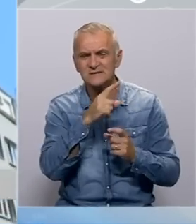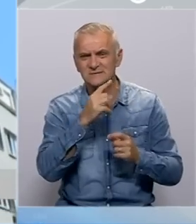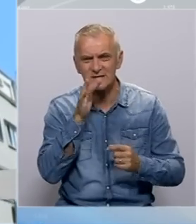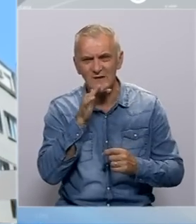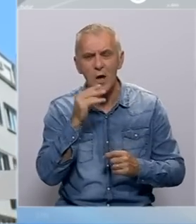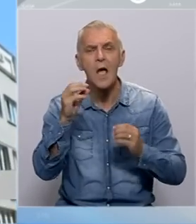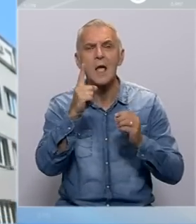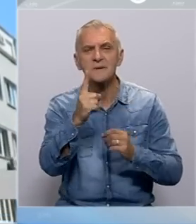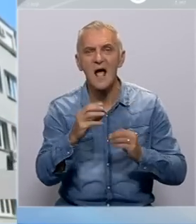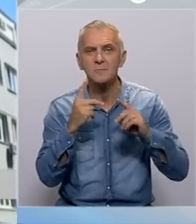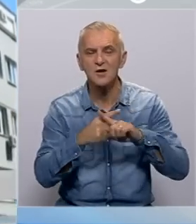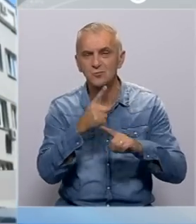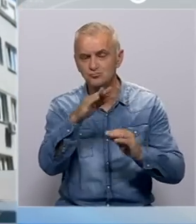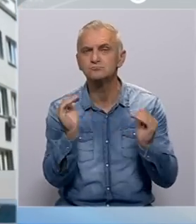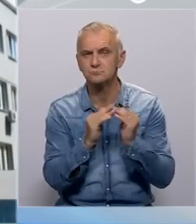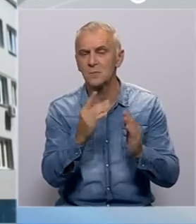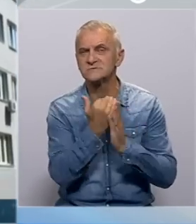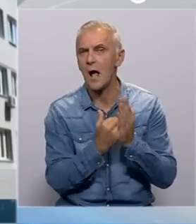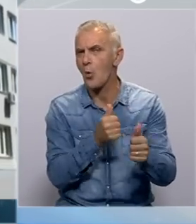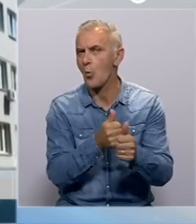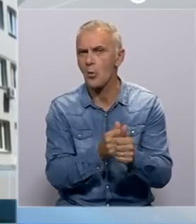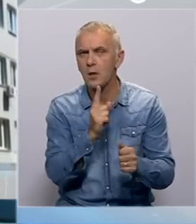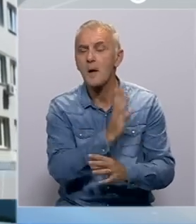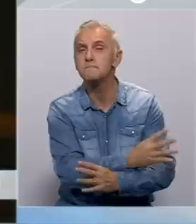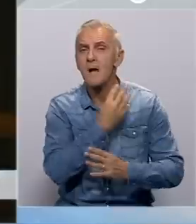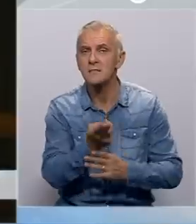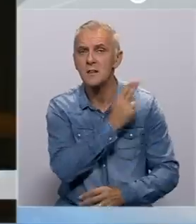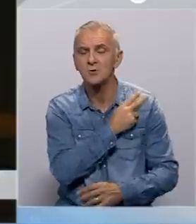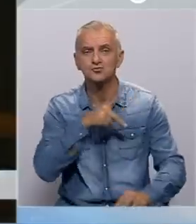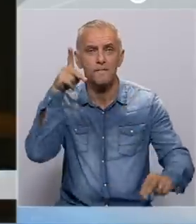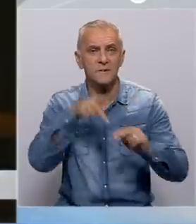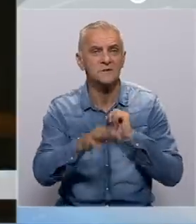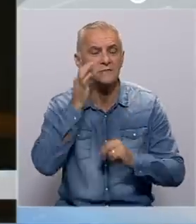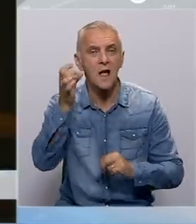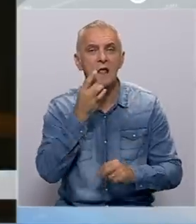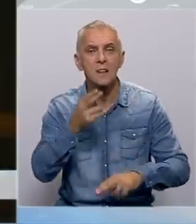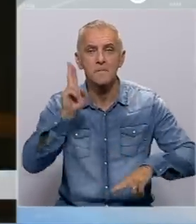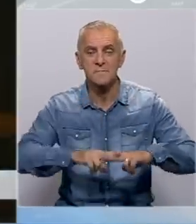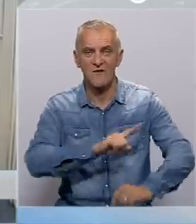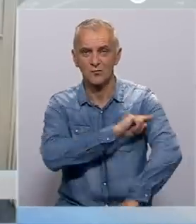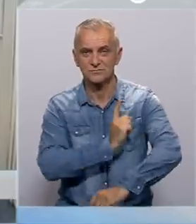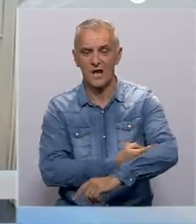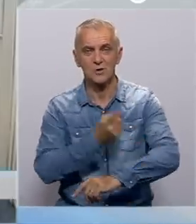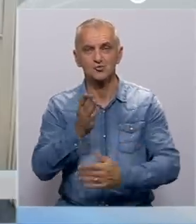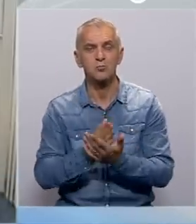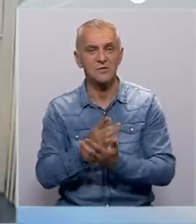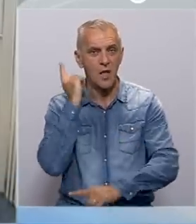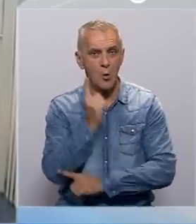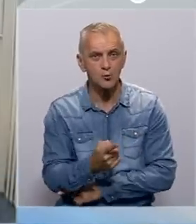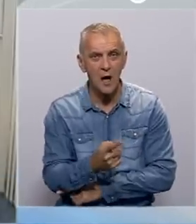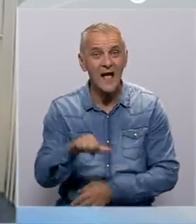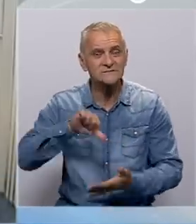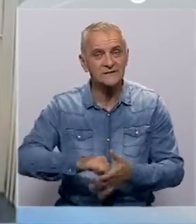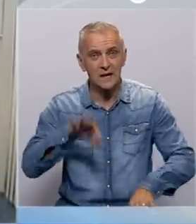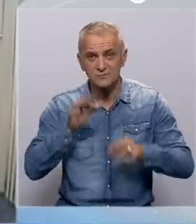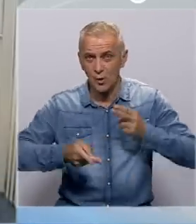Ibrahima Hadžibajrića u skladu sa zakonom, te da mu mandat načelnika prestaje danom pravosnažnosti navedene odluke. Centralna